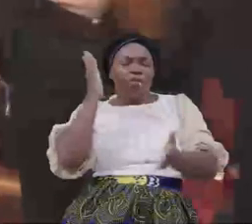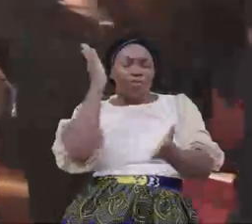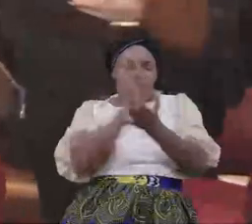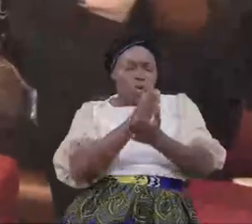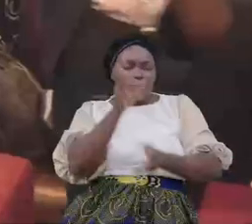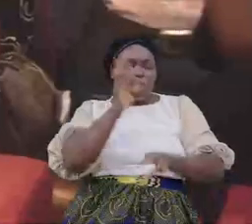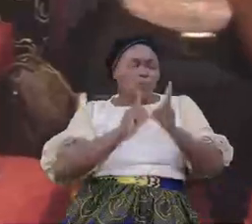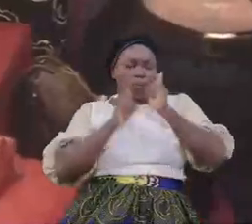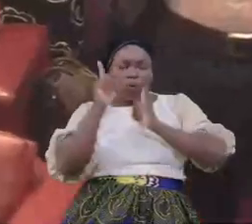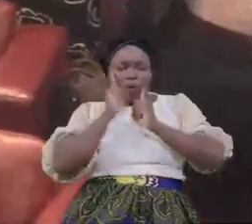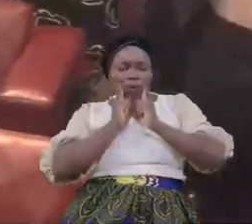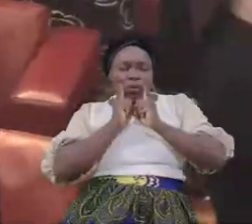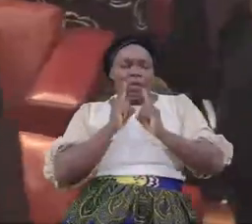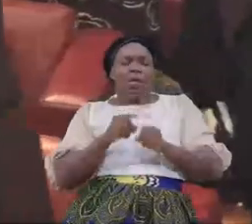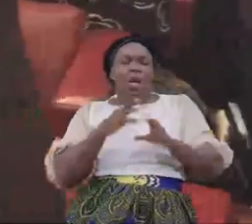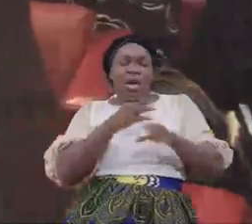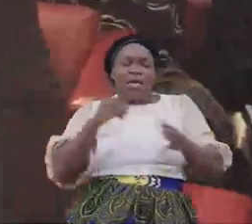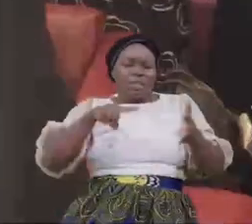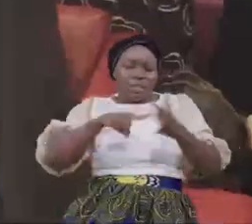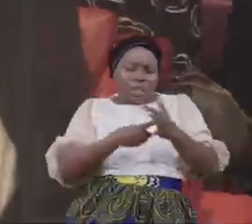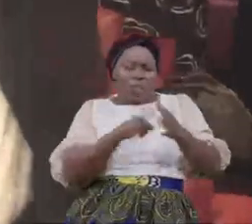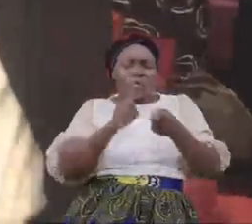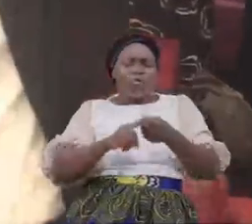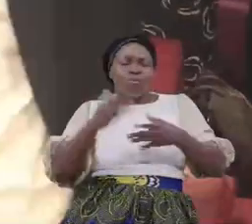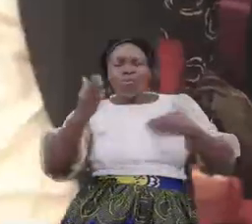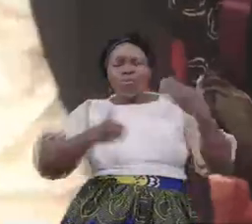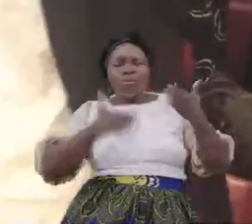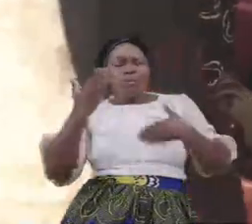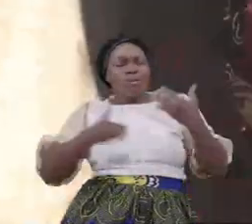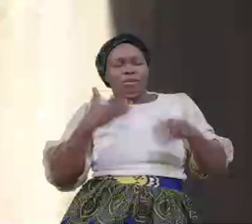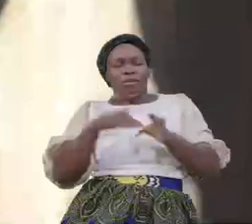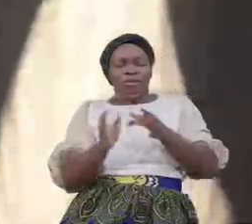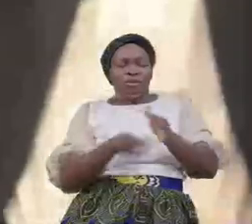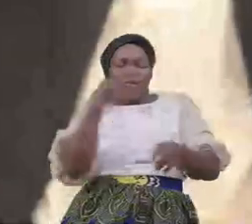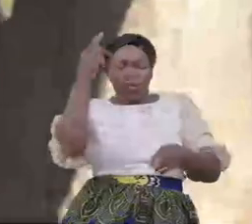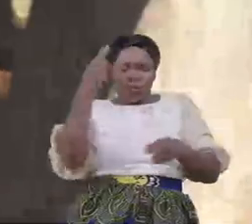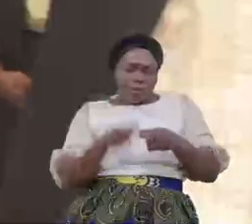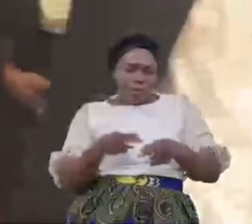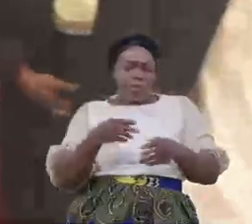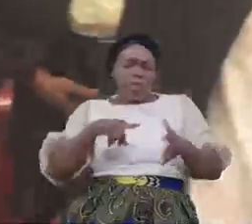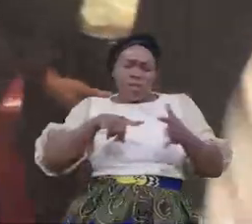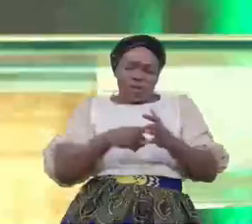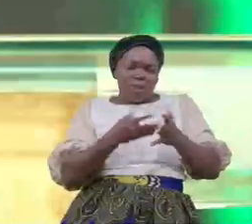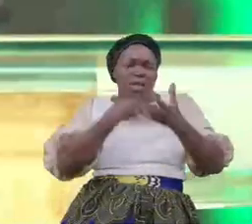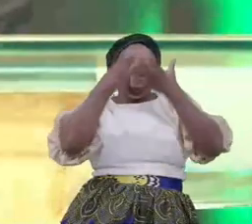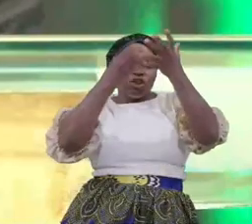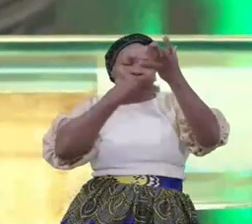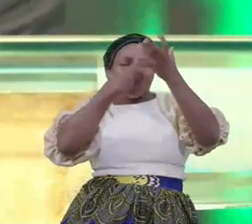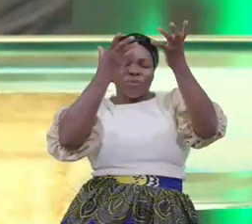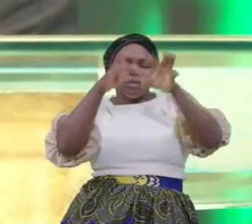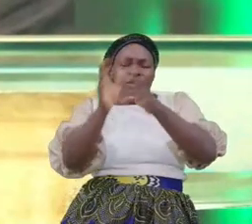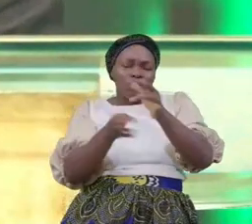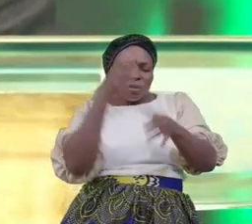cessez de pleurer. Commencez à vous réjouir. Vous commencez à pousser des cris de joie.